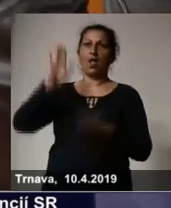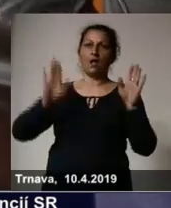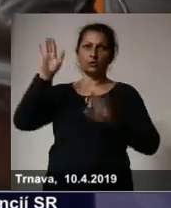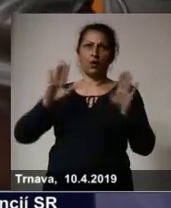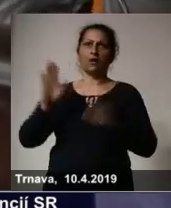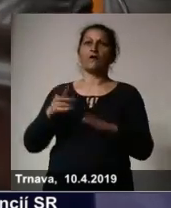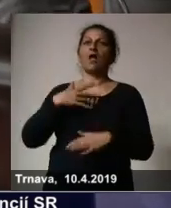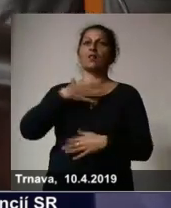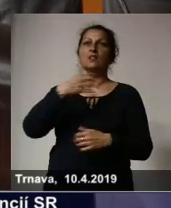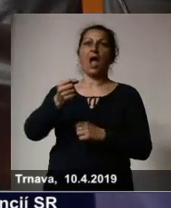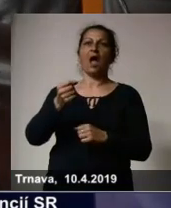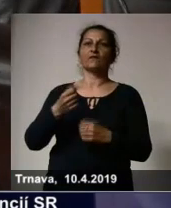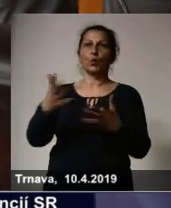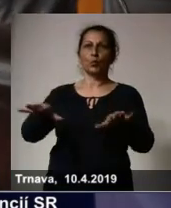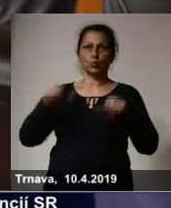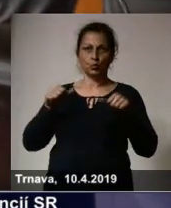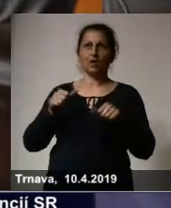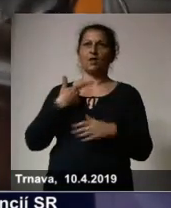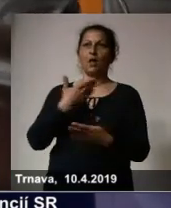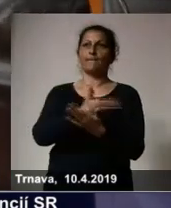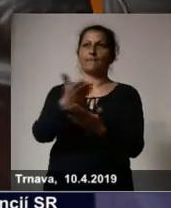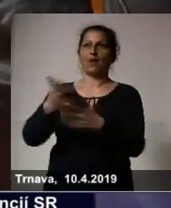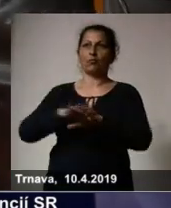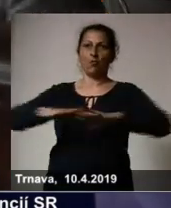tak, ako vám bol predložený do lavíc. Ďakujem.